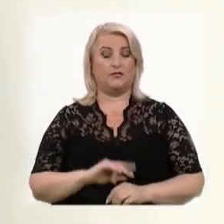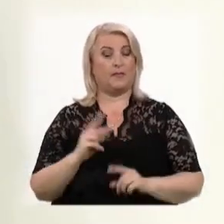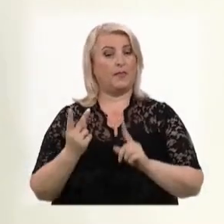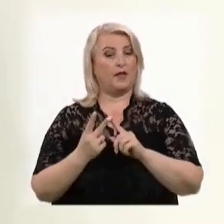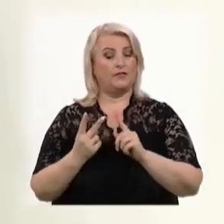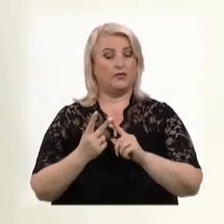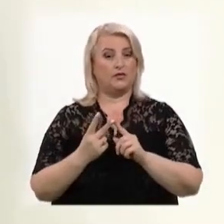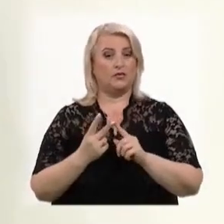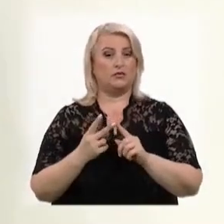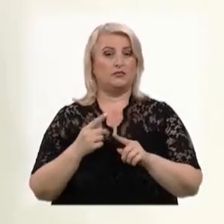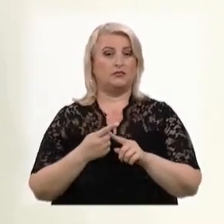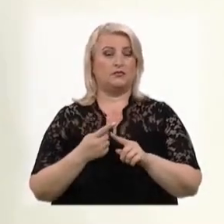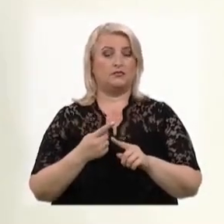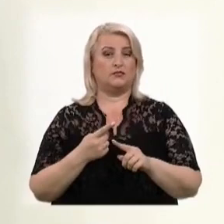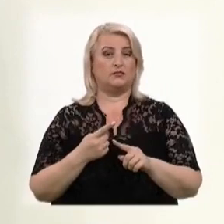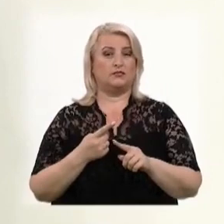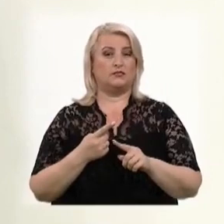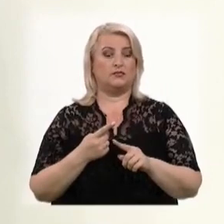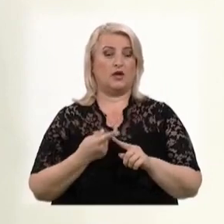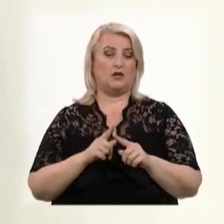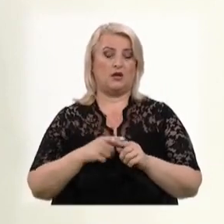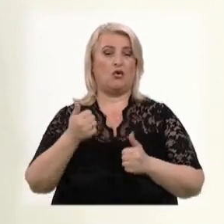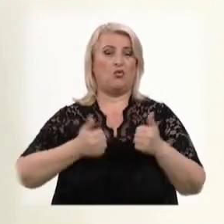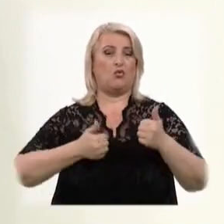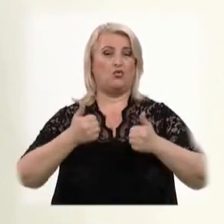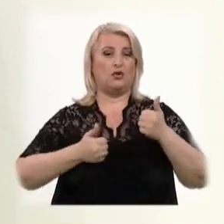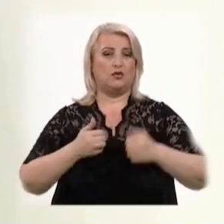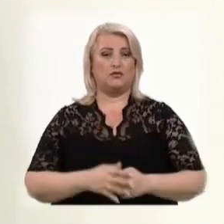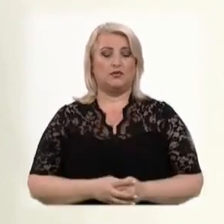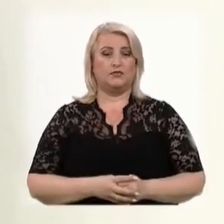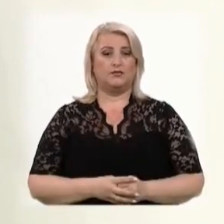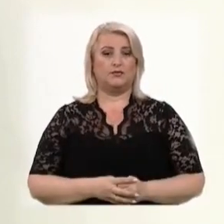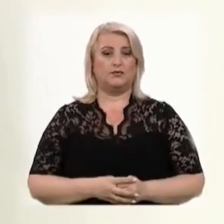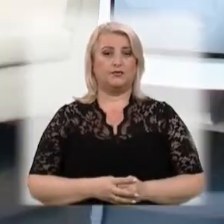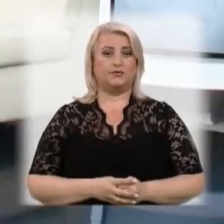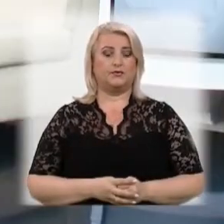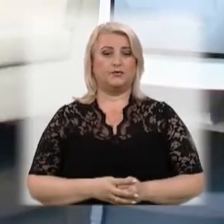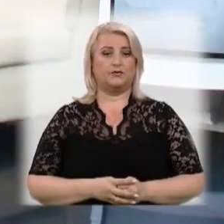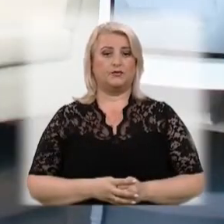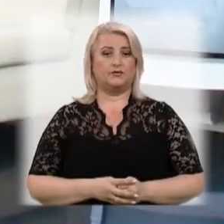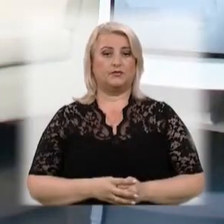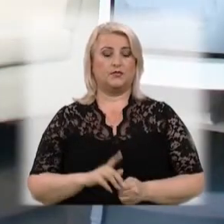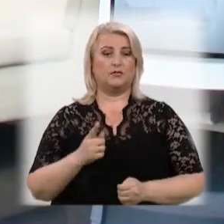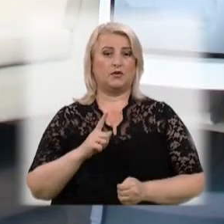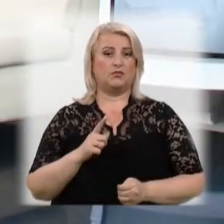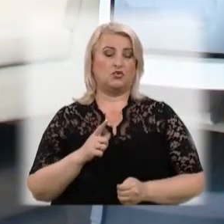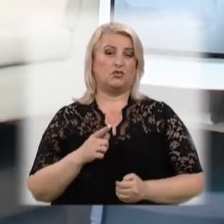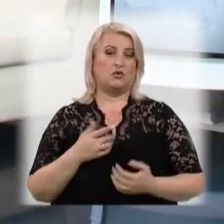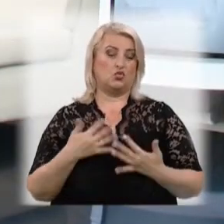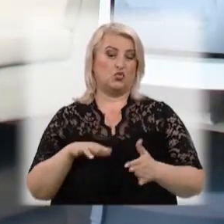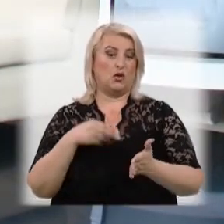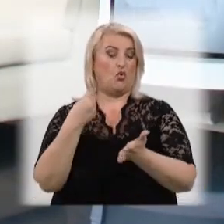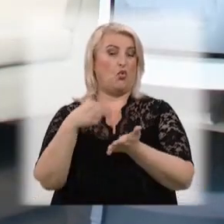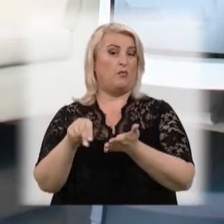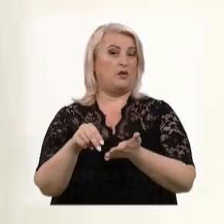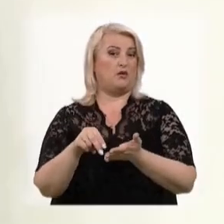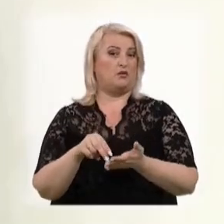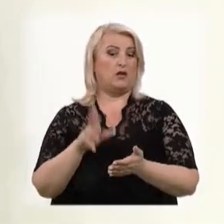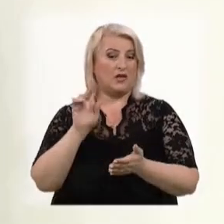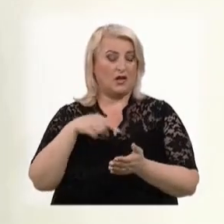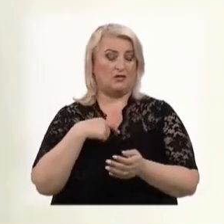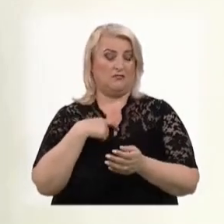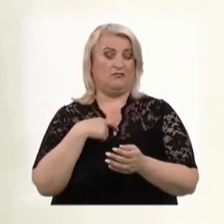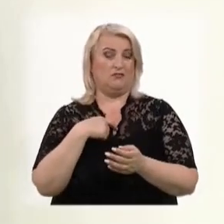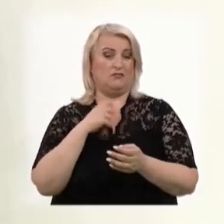doilea element este fără concurent să dacă se învârt da da pentru că probabil Eu deja am cumpărat chiar dacă scrie